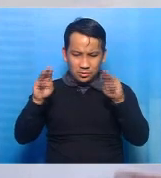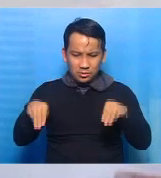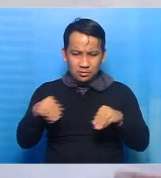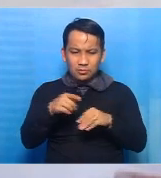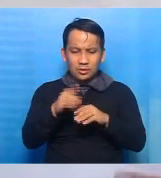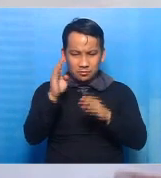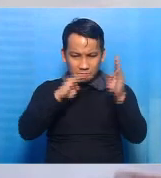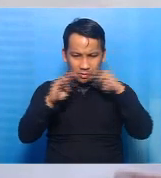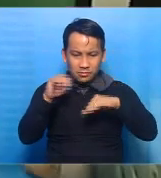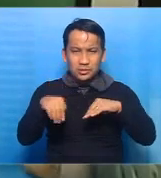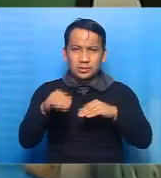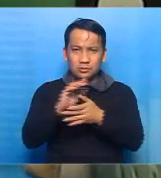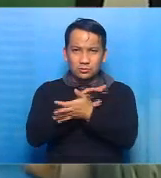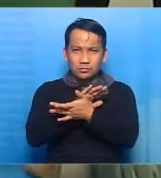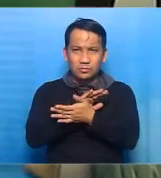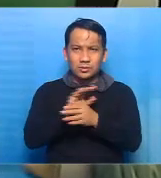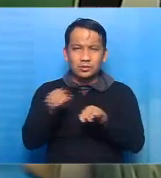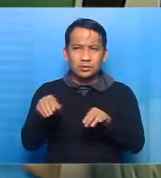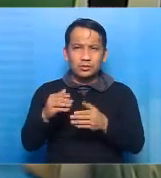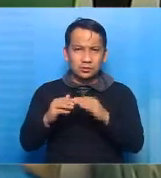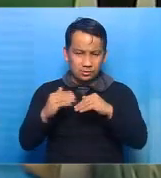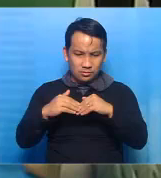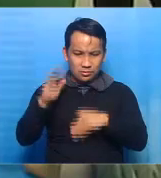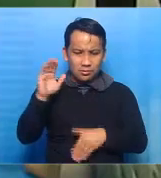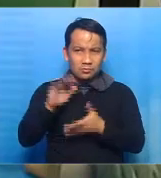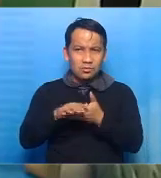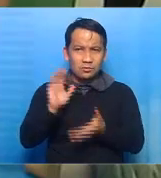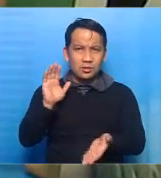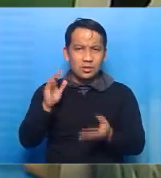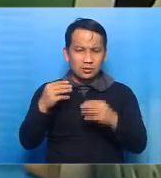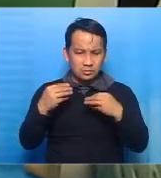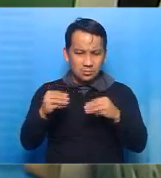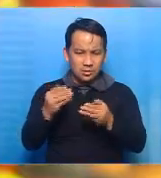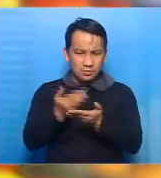problema sa COVID-19 at ang tumataas na presyo ng mga